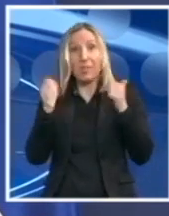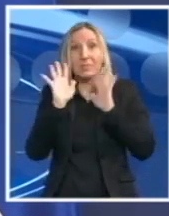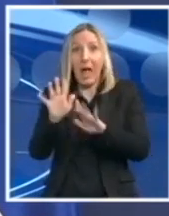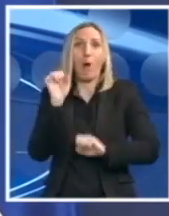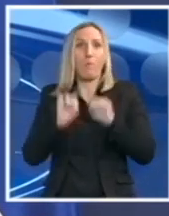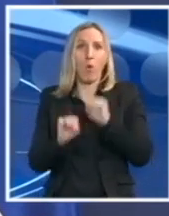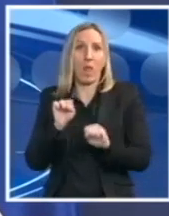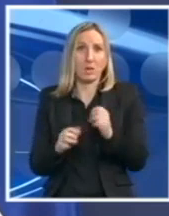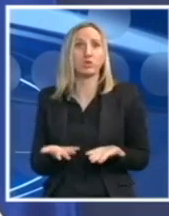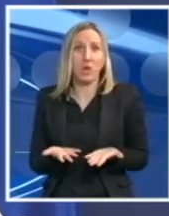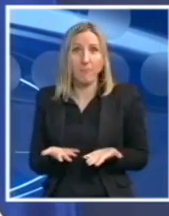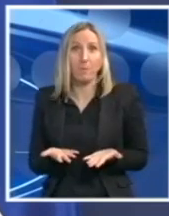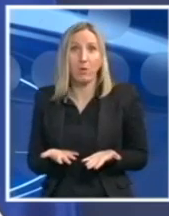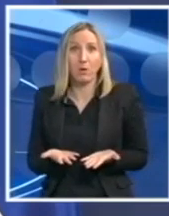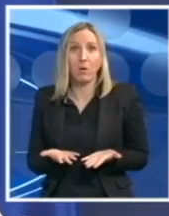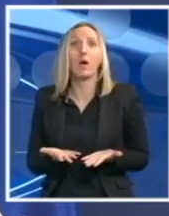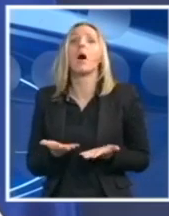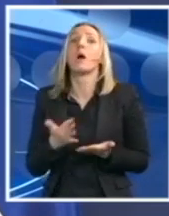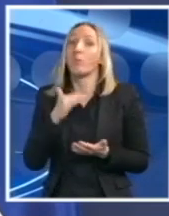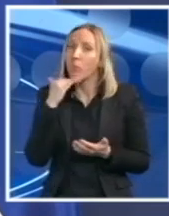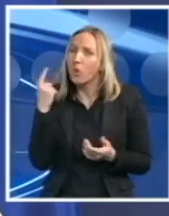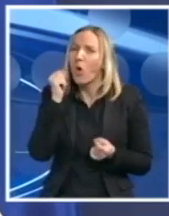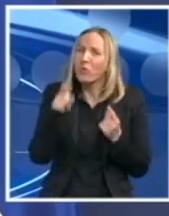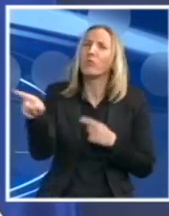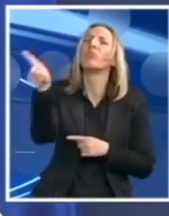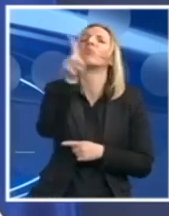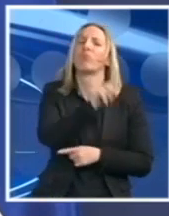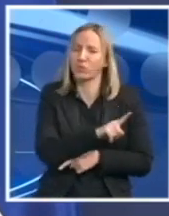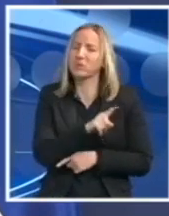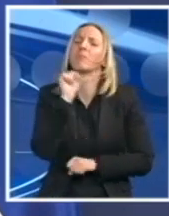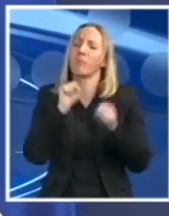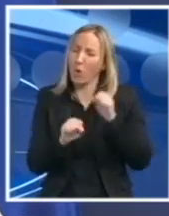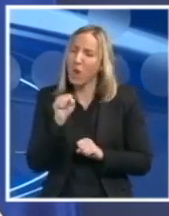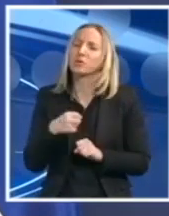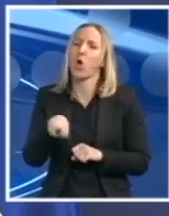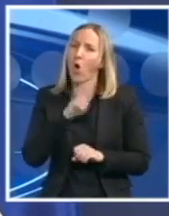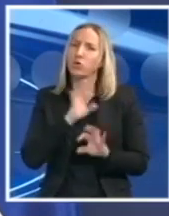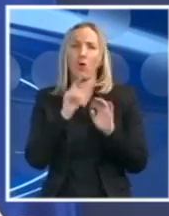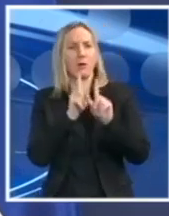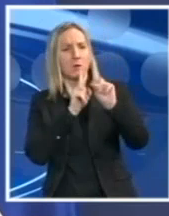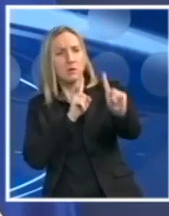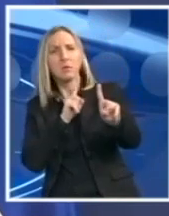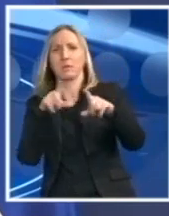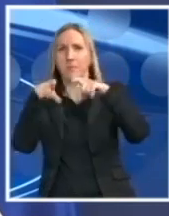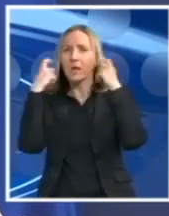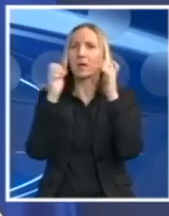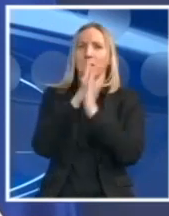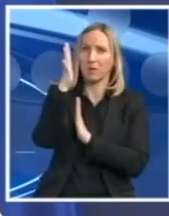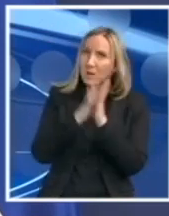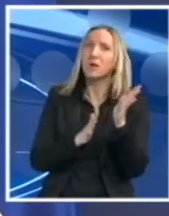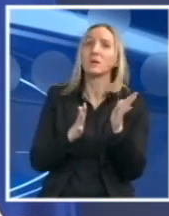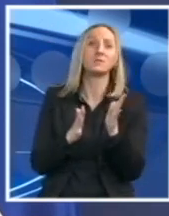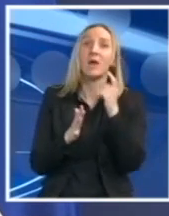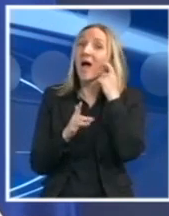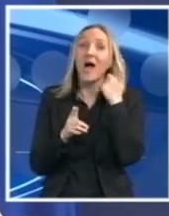nas, velika većina, se ponaša odgovorno i savjesno. Međutim, ni to ne znači ništa ukoliko se desi